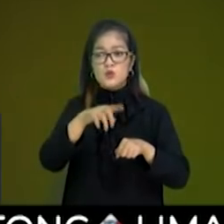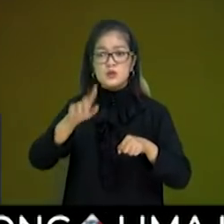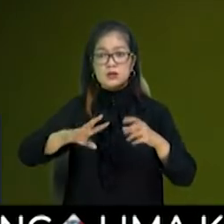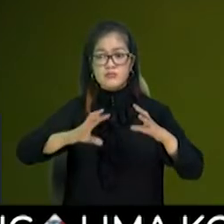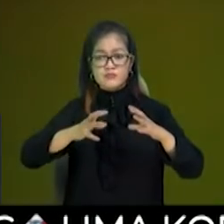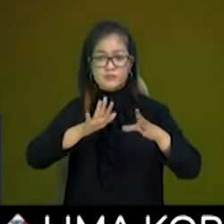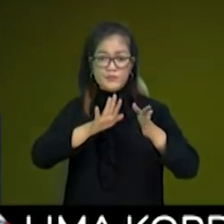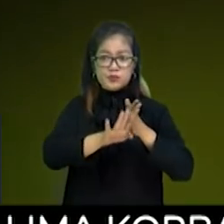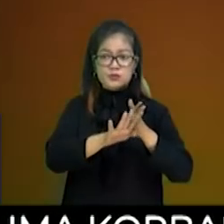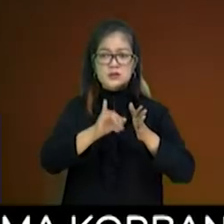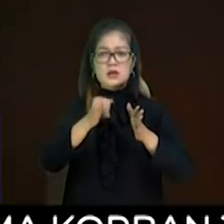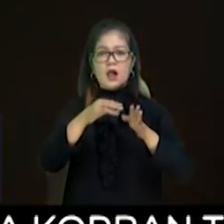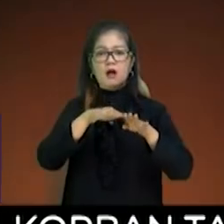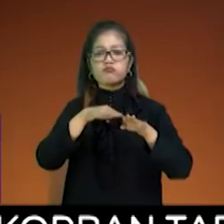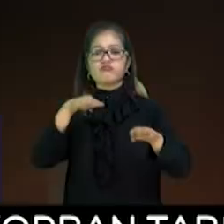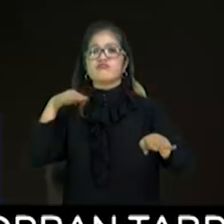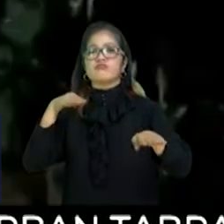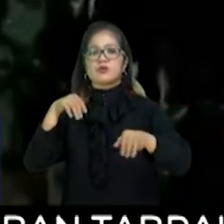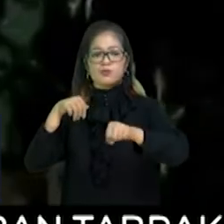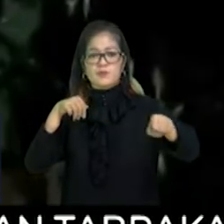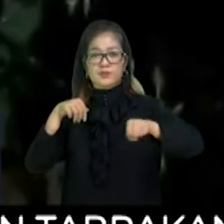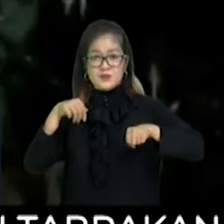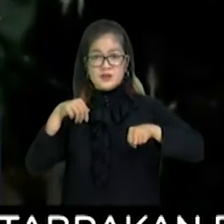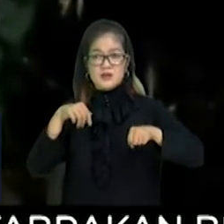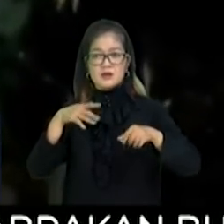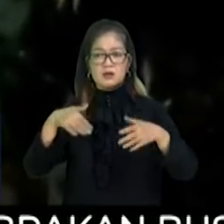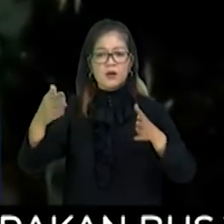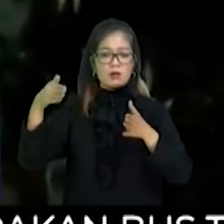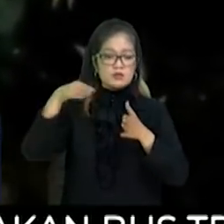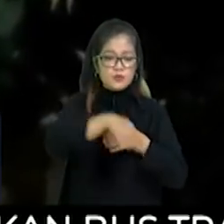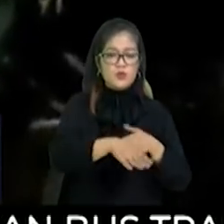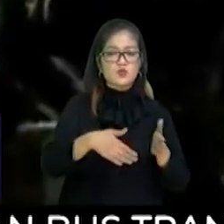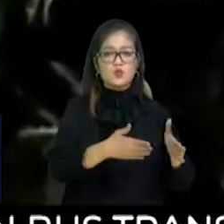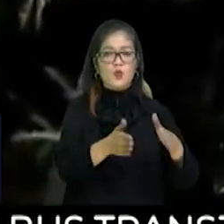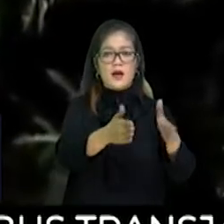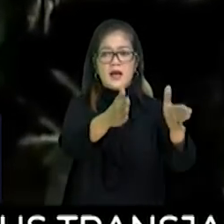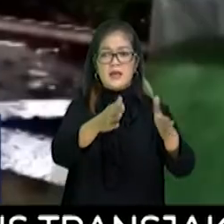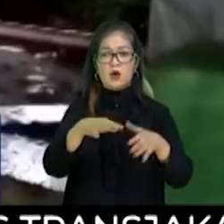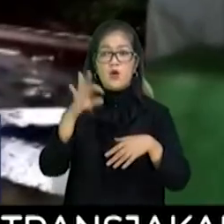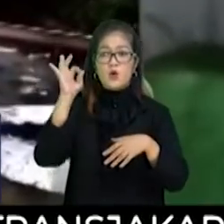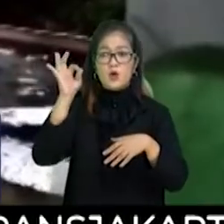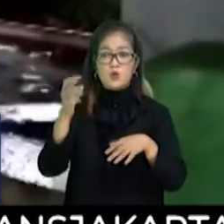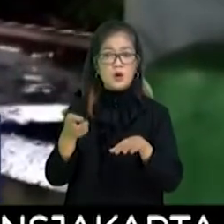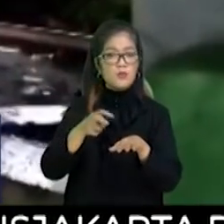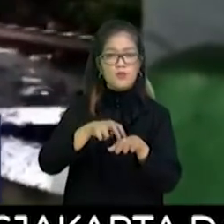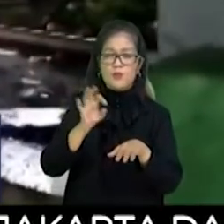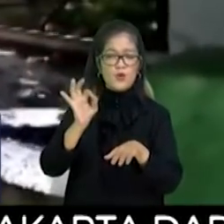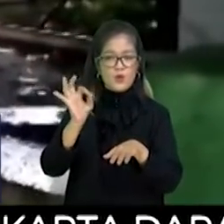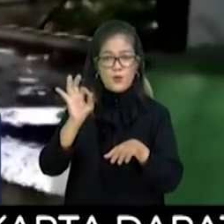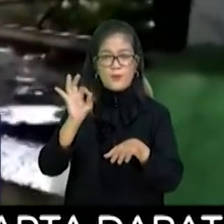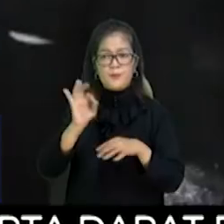mobil berjalan mundur dan terjun ke dalam Sungai beruntung orang klik mobil belum sempat naik ke dalam mobil